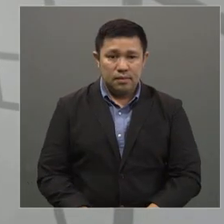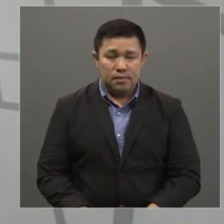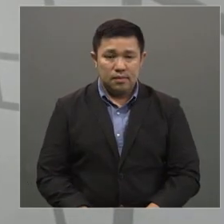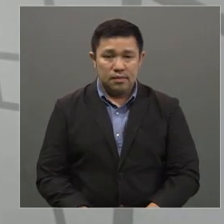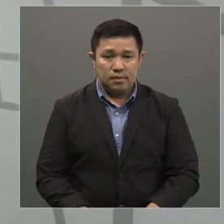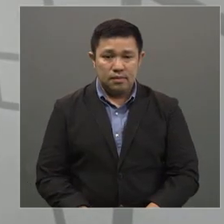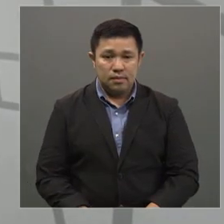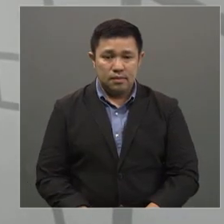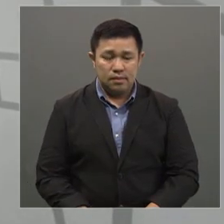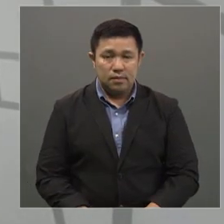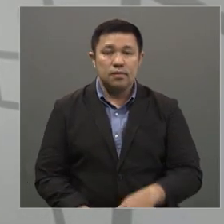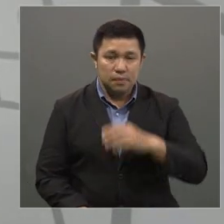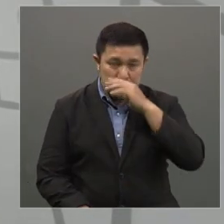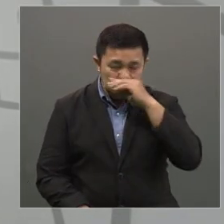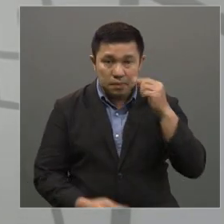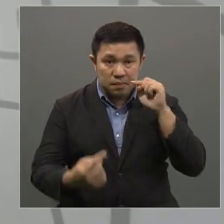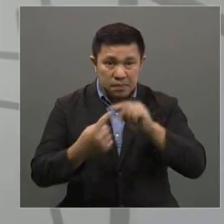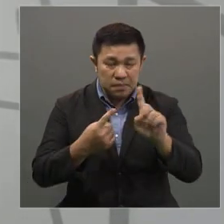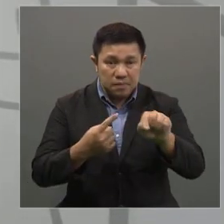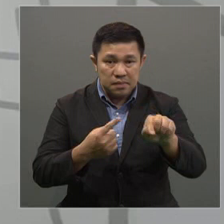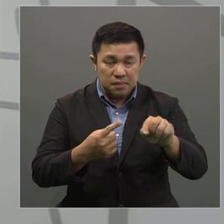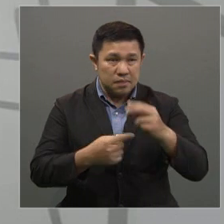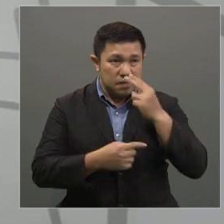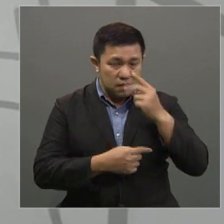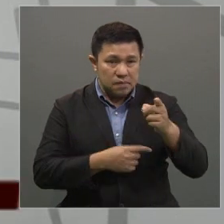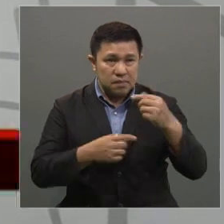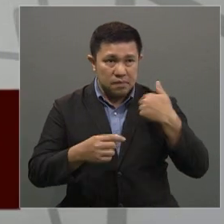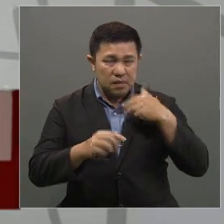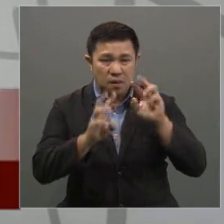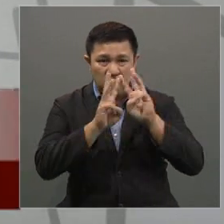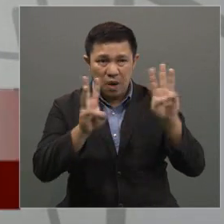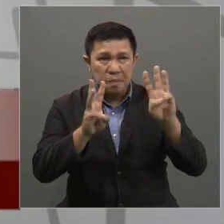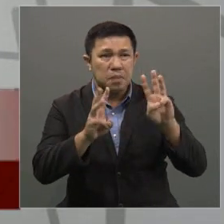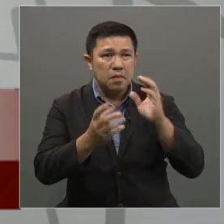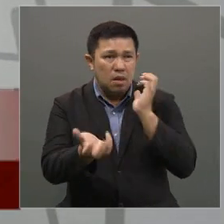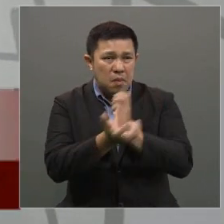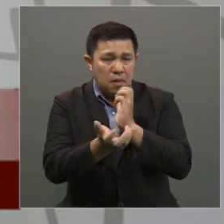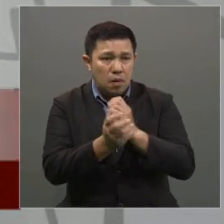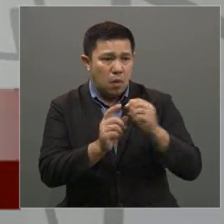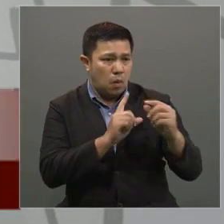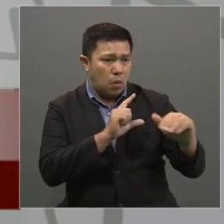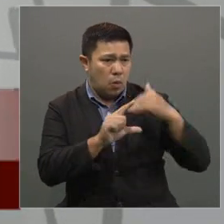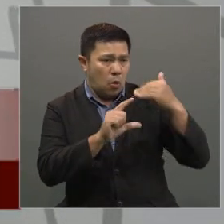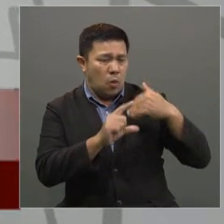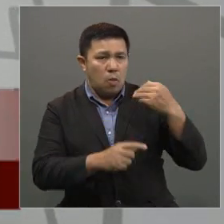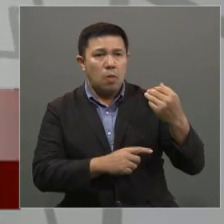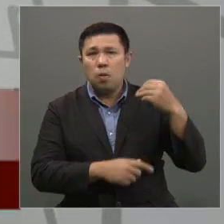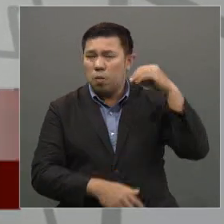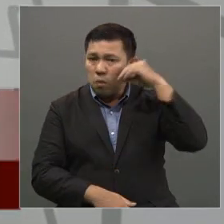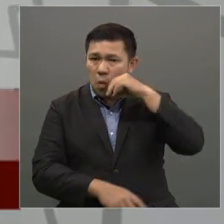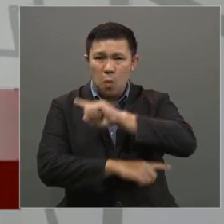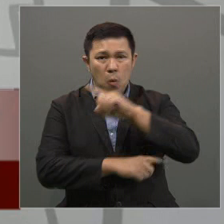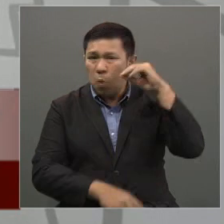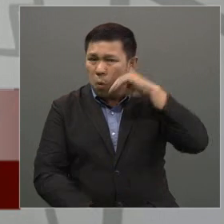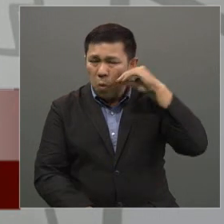ก่อนที่จะเห็นเพจปลอมพวกนี้นะคะก็คือจะมีแบบเว็บพนันติดต่อมาเยอะมากเรียกได้ว่าทุกวันได้นะคะแบ